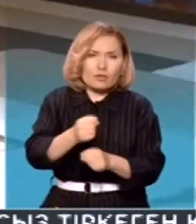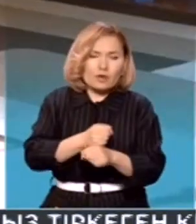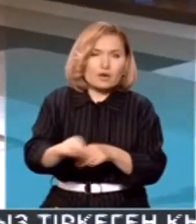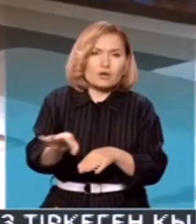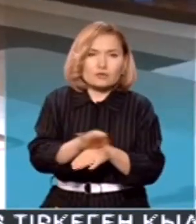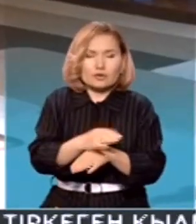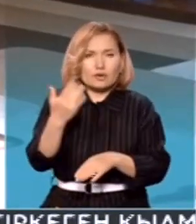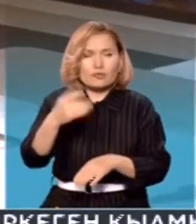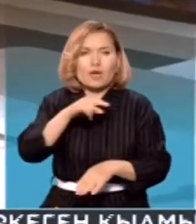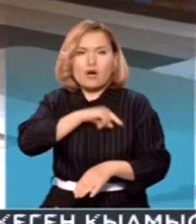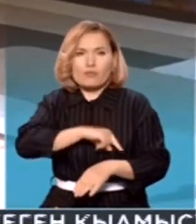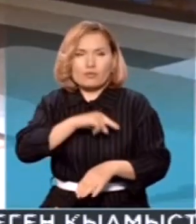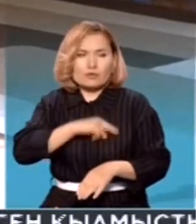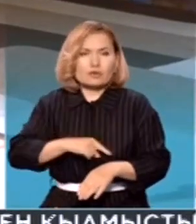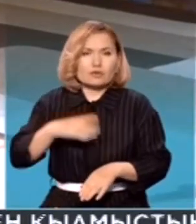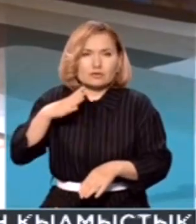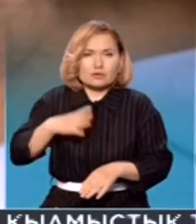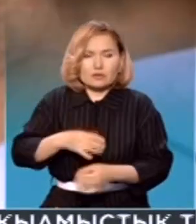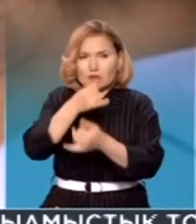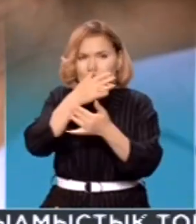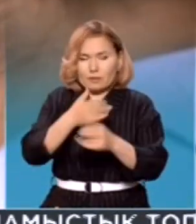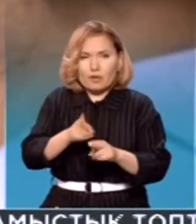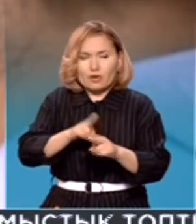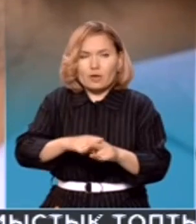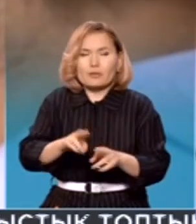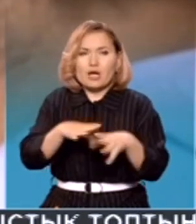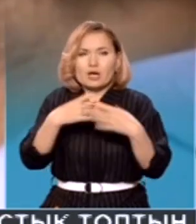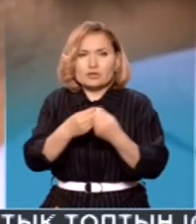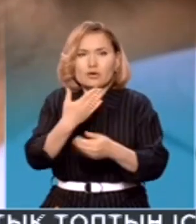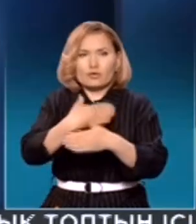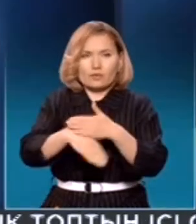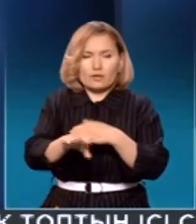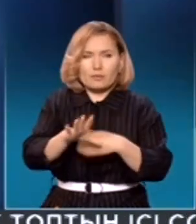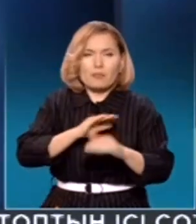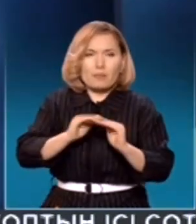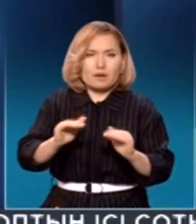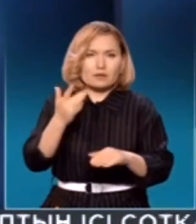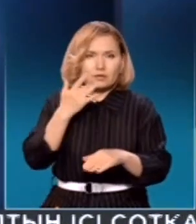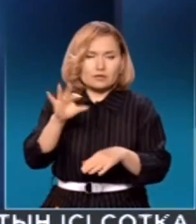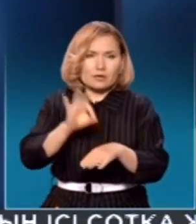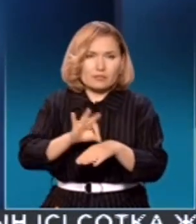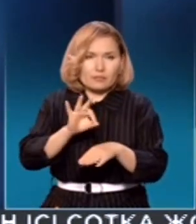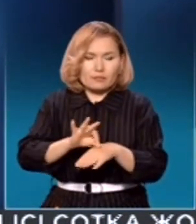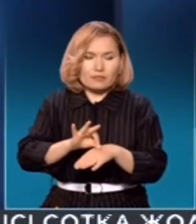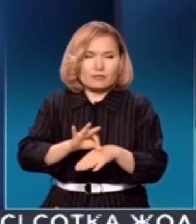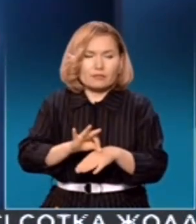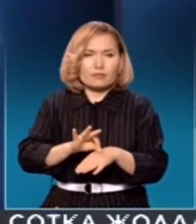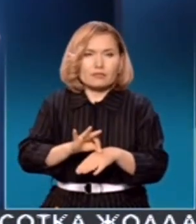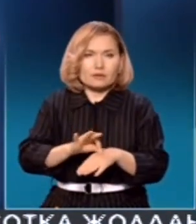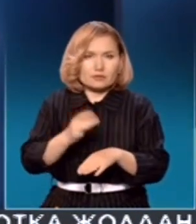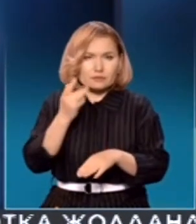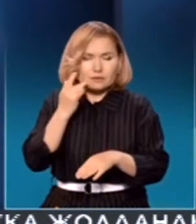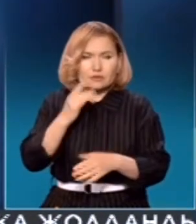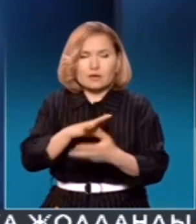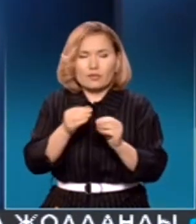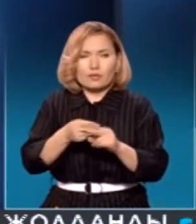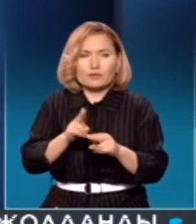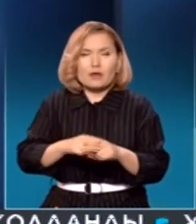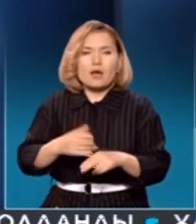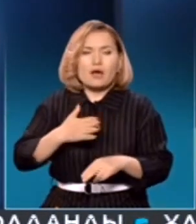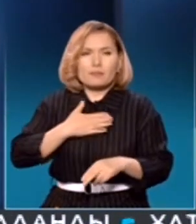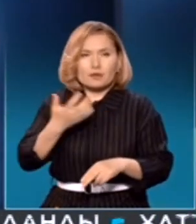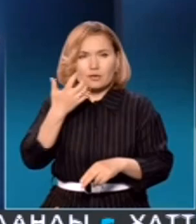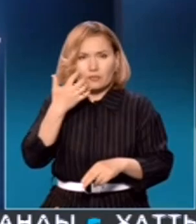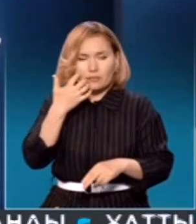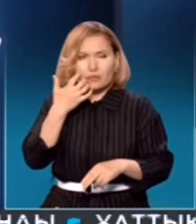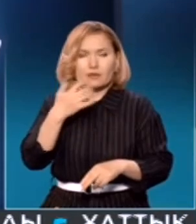жүгіретін жолдасының мінезінен жүрегі әбден шайлығып, балалары аурушаң болған. Олымды босанған не сразу менде ана қызыма аяғым ауыр